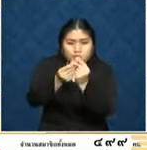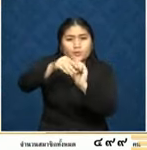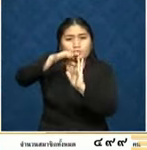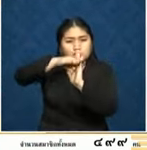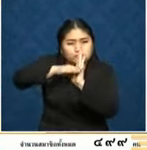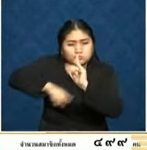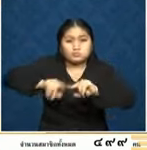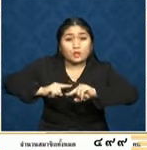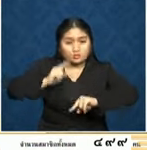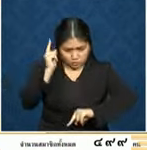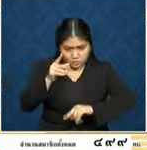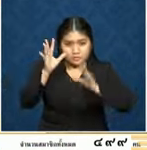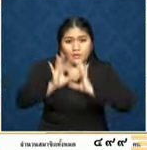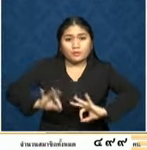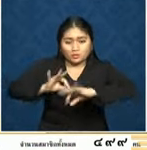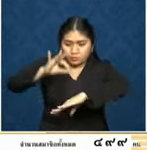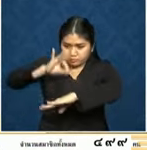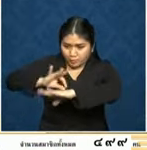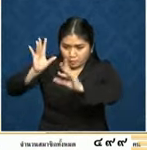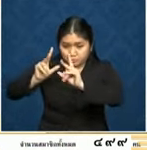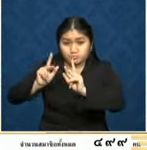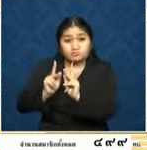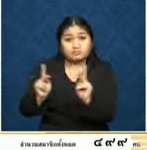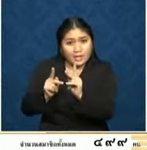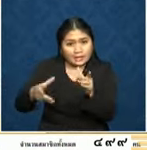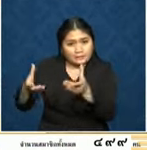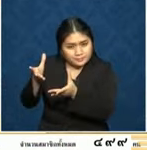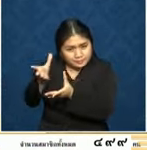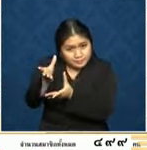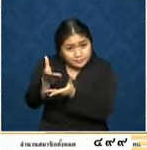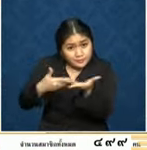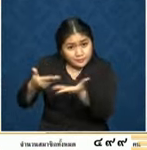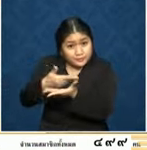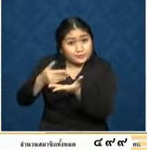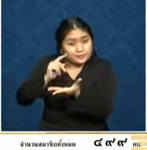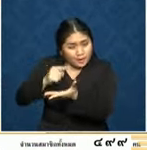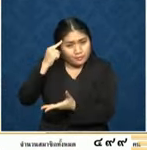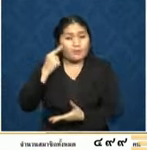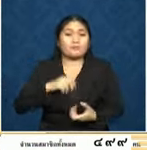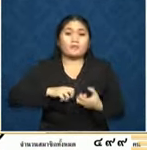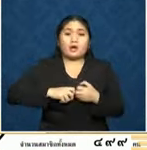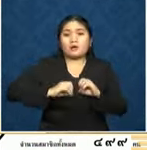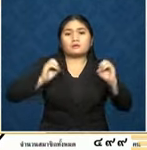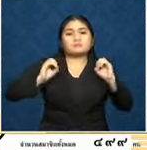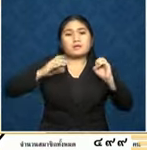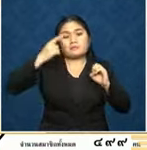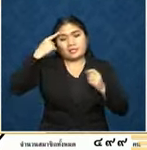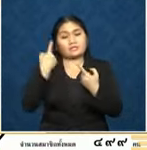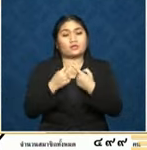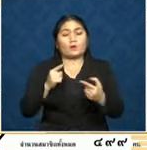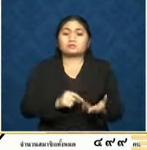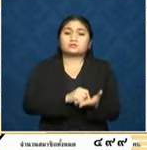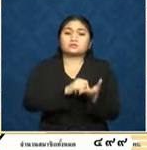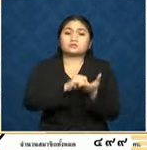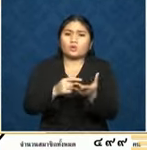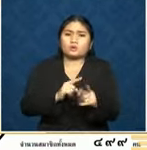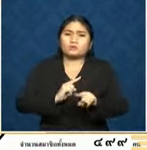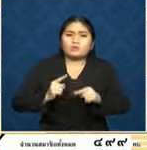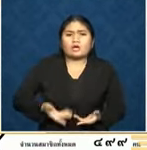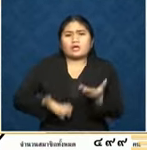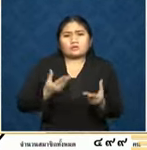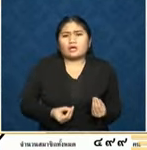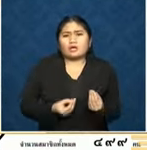ต้องตั้งกรรมาธิการขึ้นมาศึกษานะครับผมไม่ติดใจนะครับว่าจะตั้งกรรมาธิการวิสามัญหรือจะส่งไปกรรมาธิการสามัญหรือถึงแม้